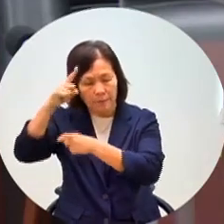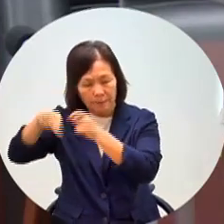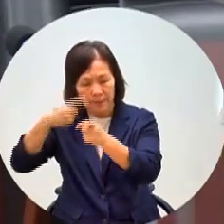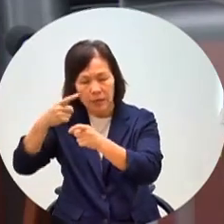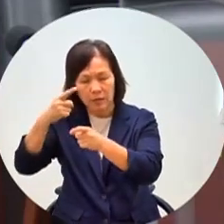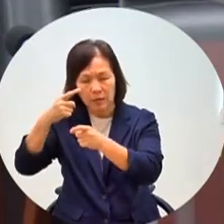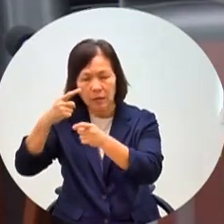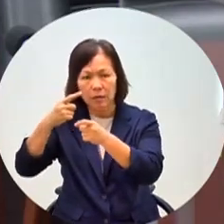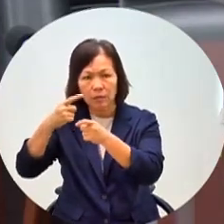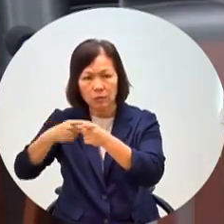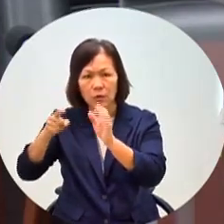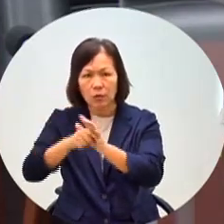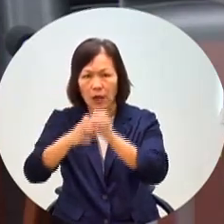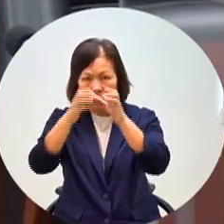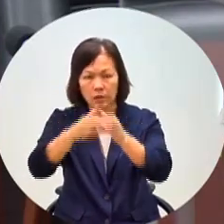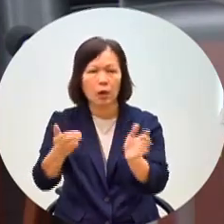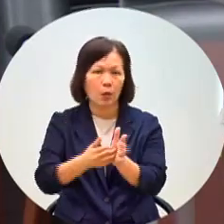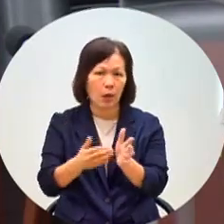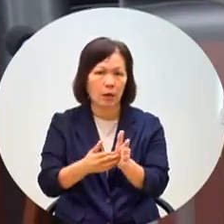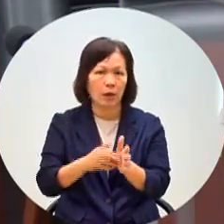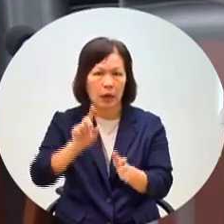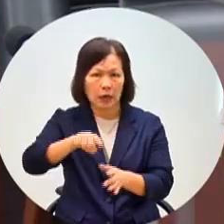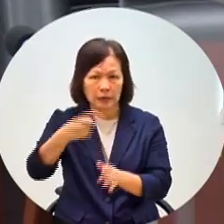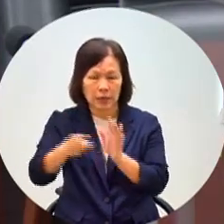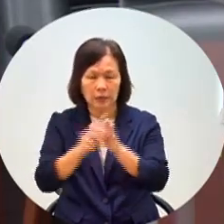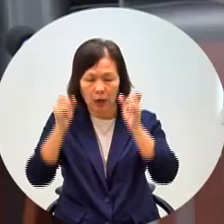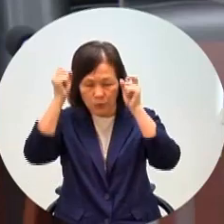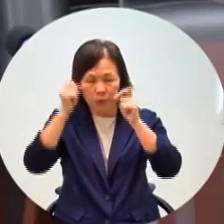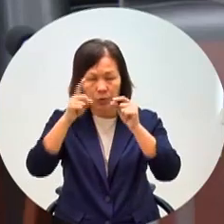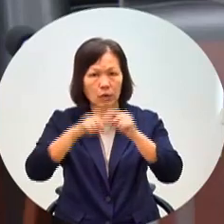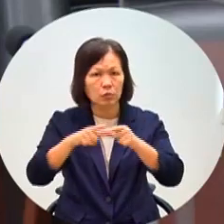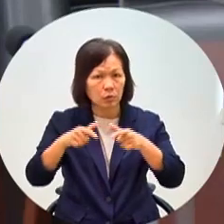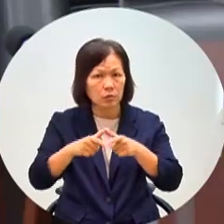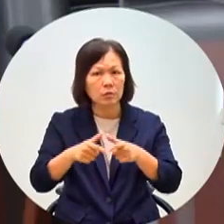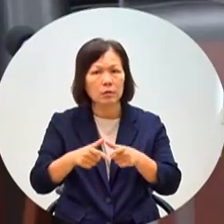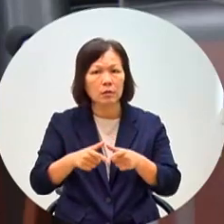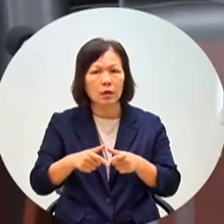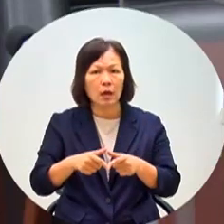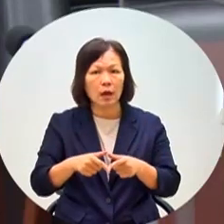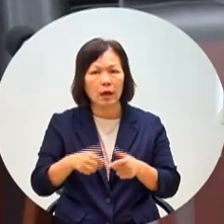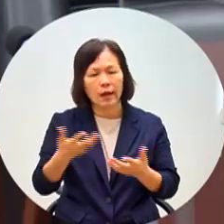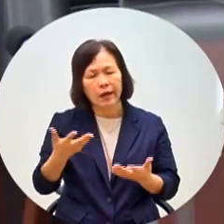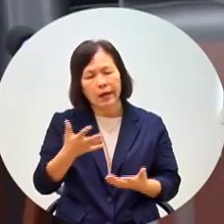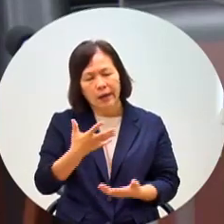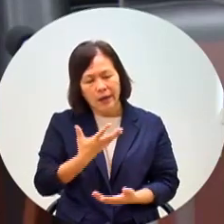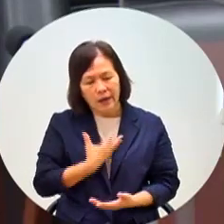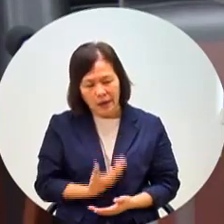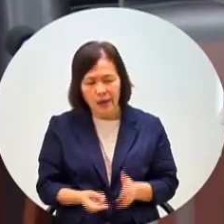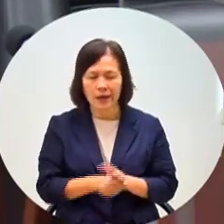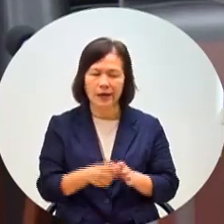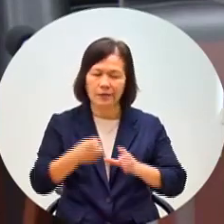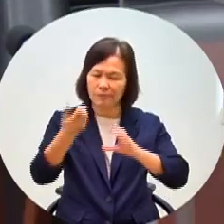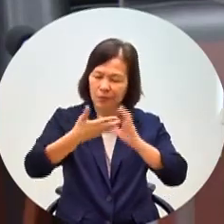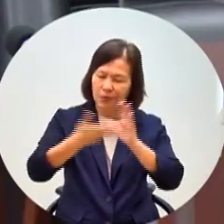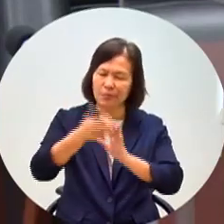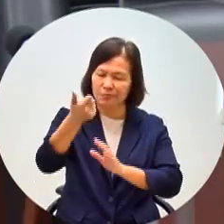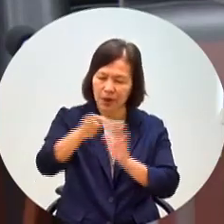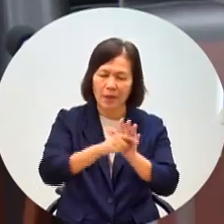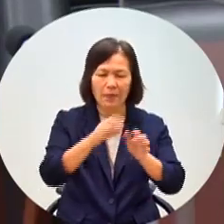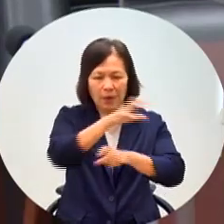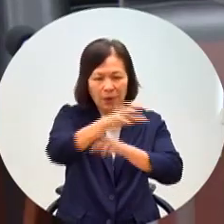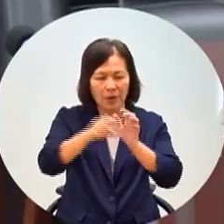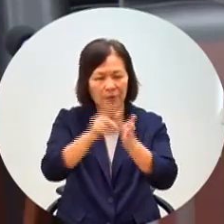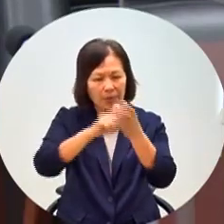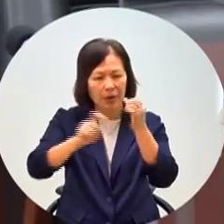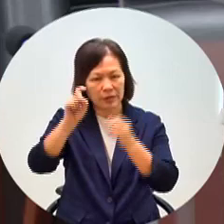完毕。那接下来就是说我们运动中心，哎，新闻讲得很好听，我们高雄要有13座运动